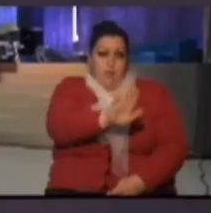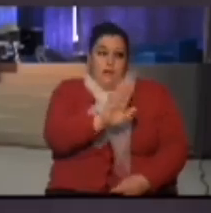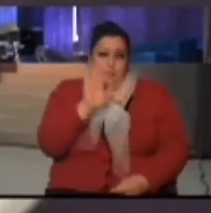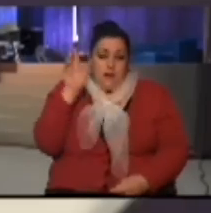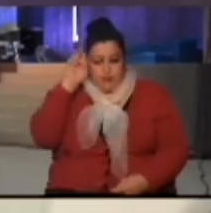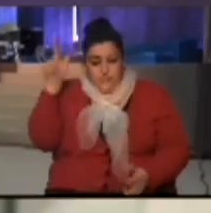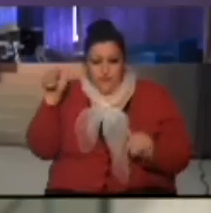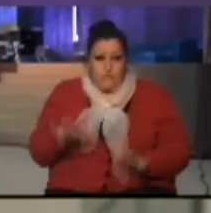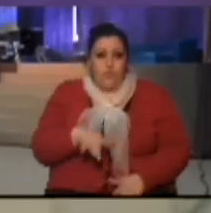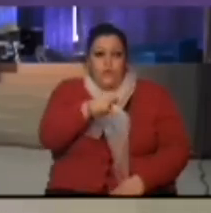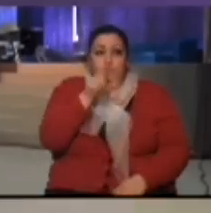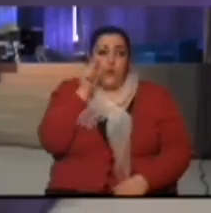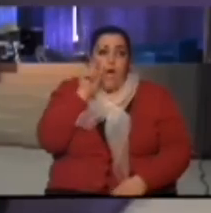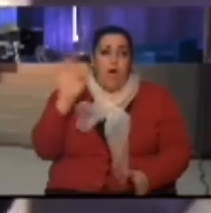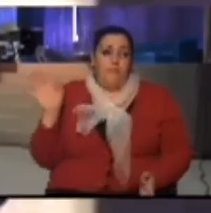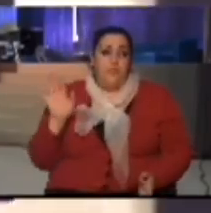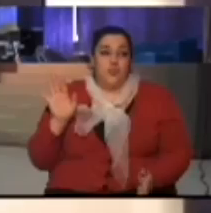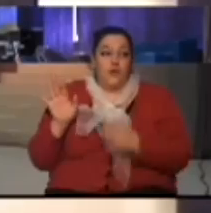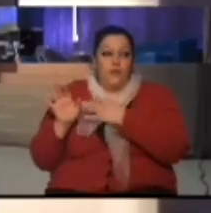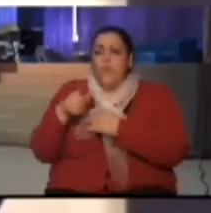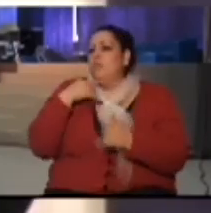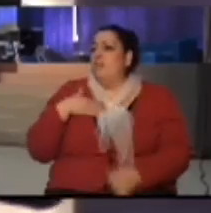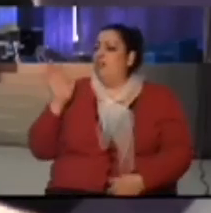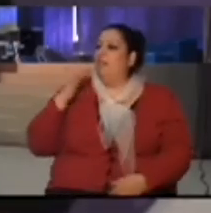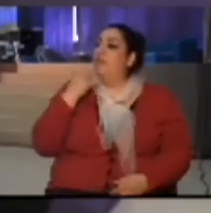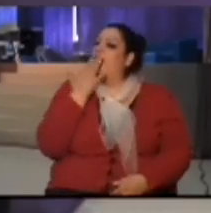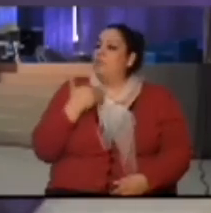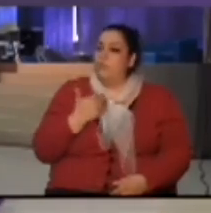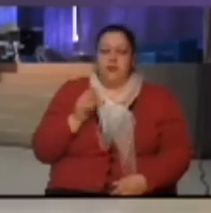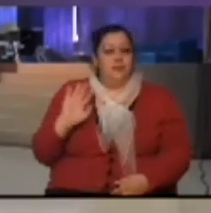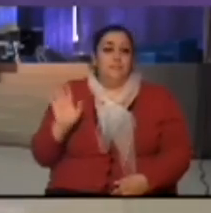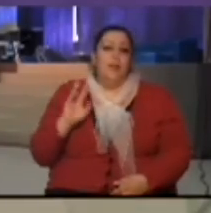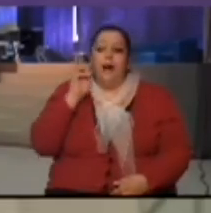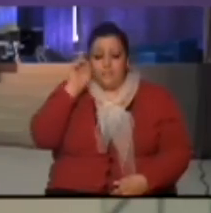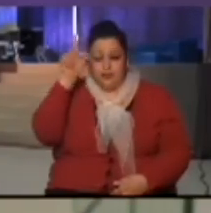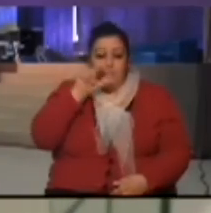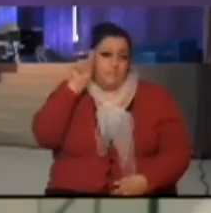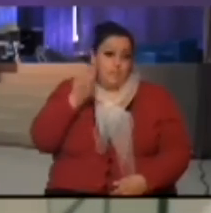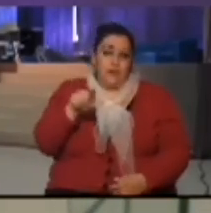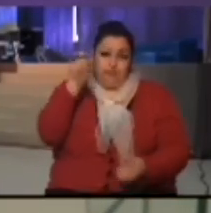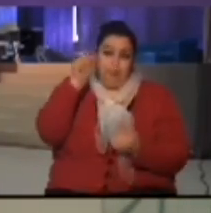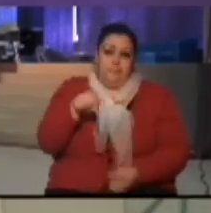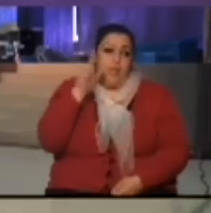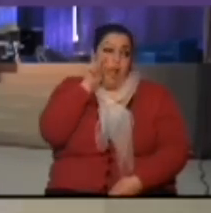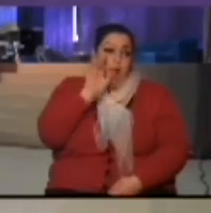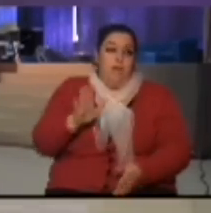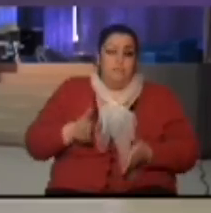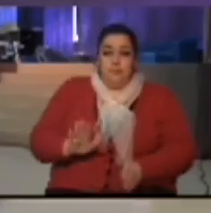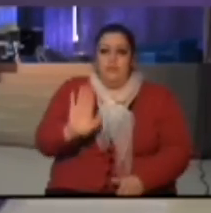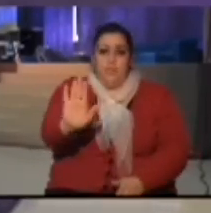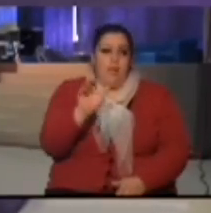հայ լինես, ու դա պատիվ է, ես ամեն տեղ գոռում եմ այդ մասին, ամեն